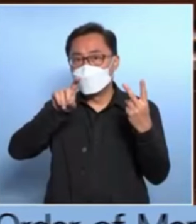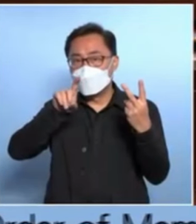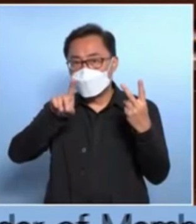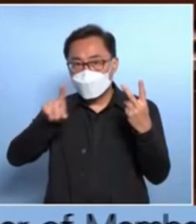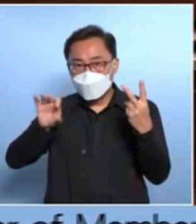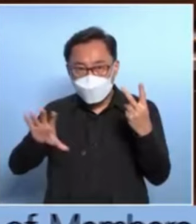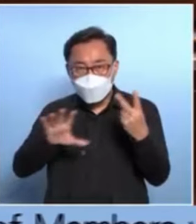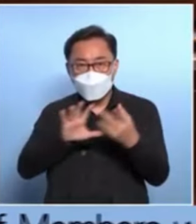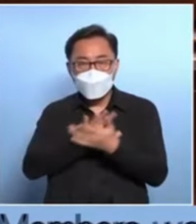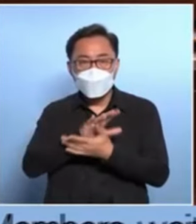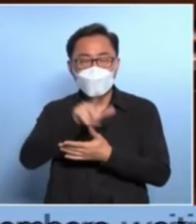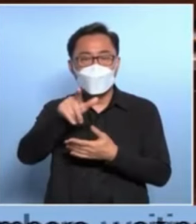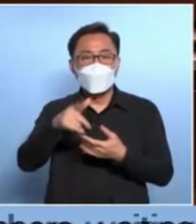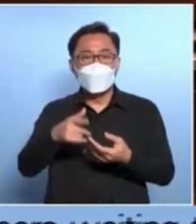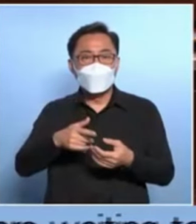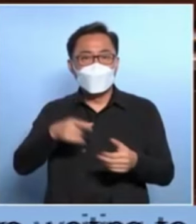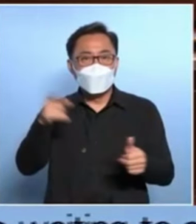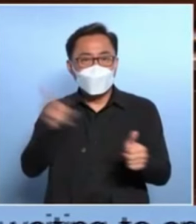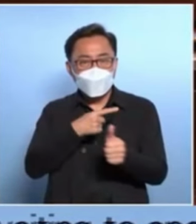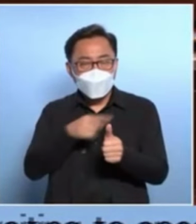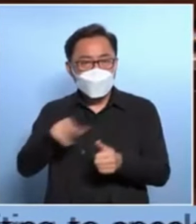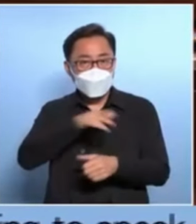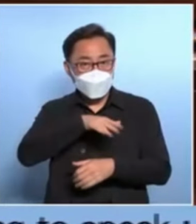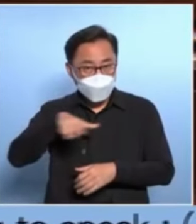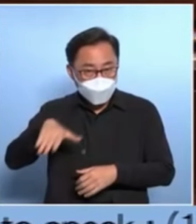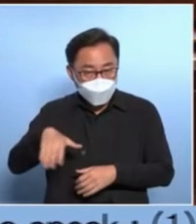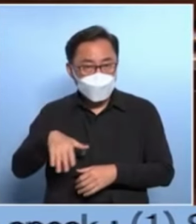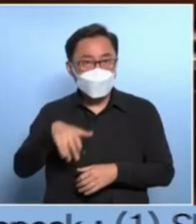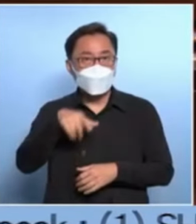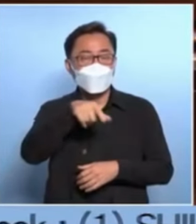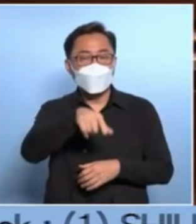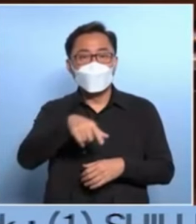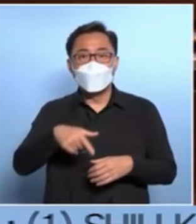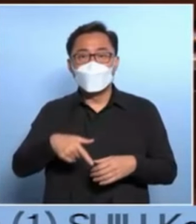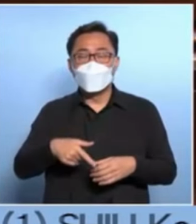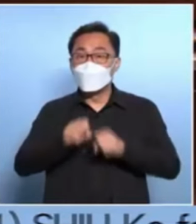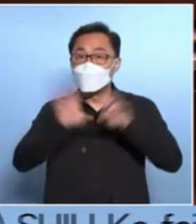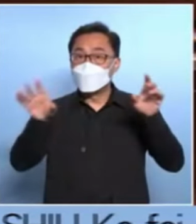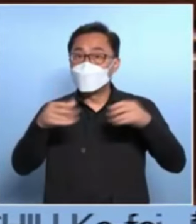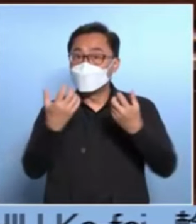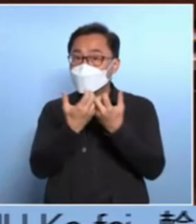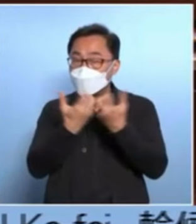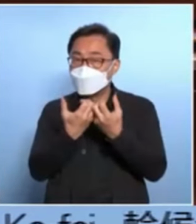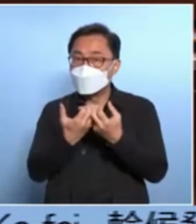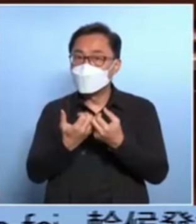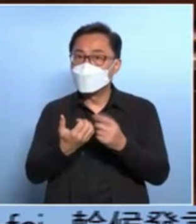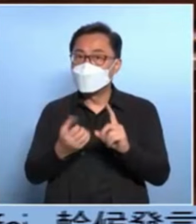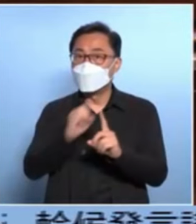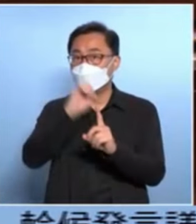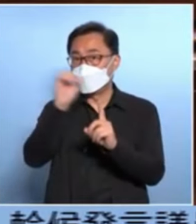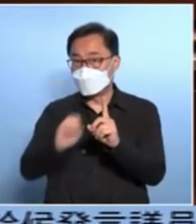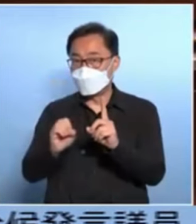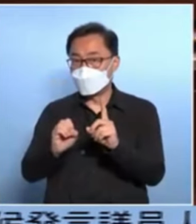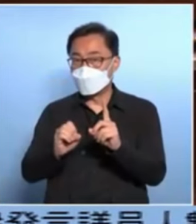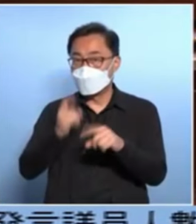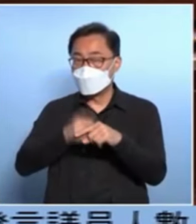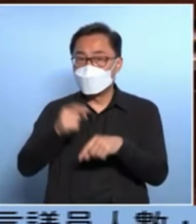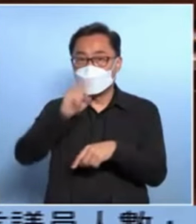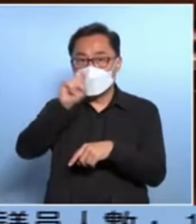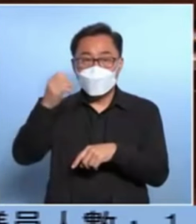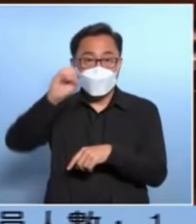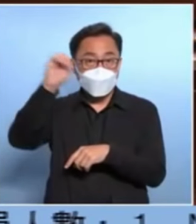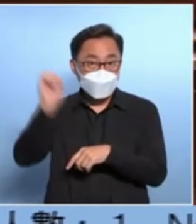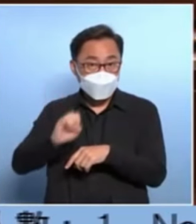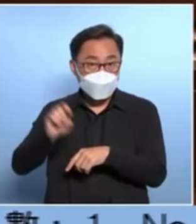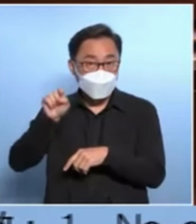虐偶研究報告已經指出呢，其實虐兒方面公布的求助數字呢，其實只有1%，即是還有99%的個案